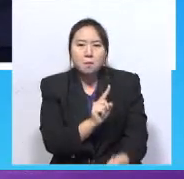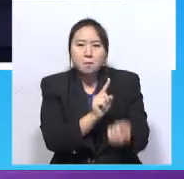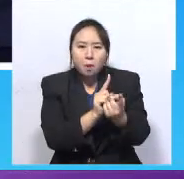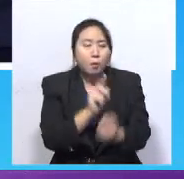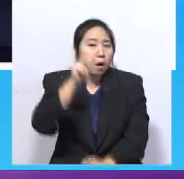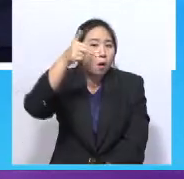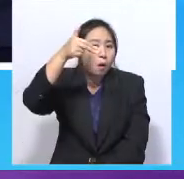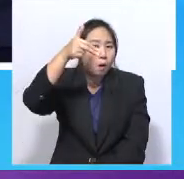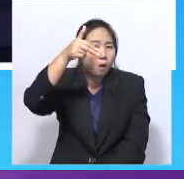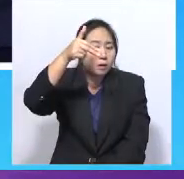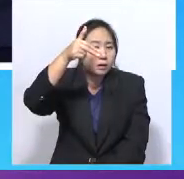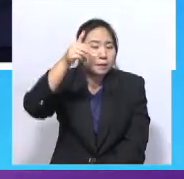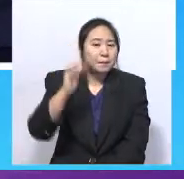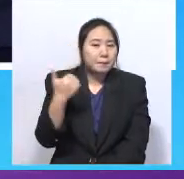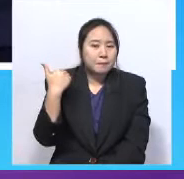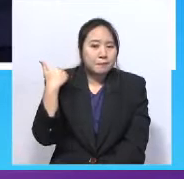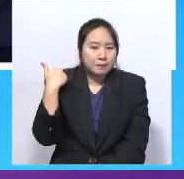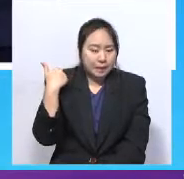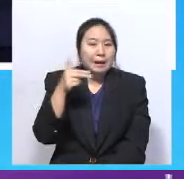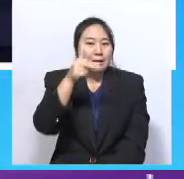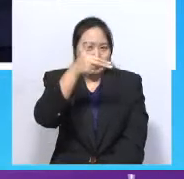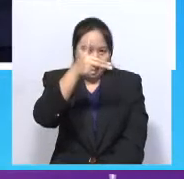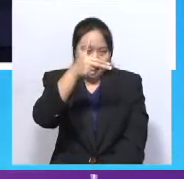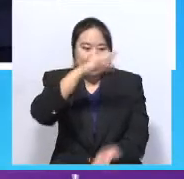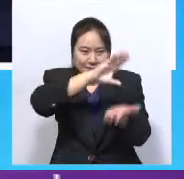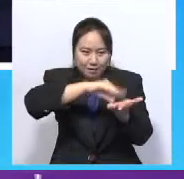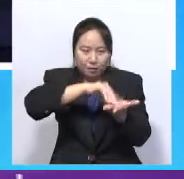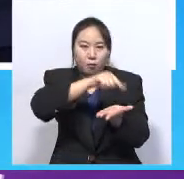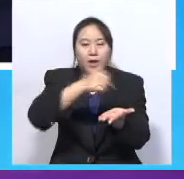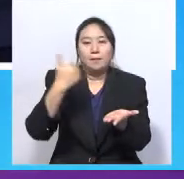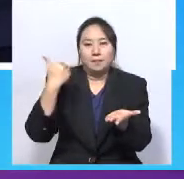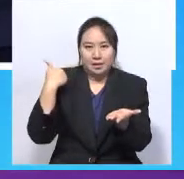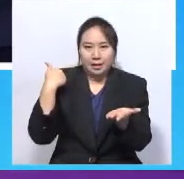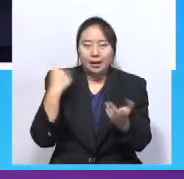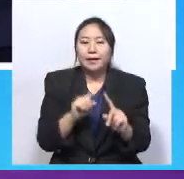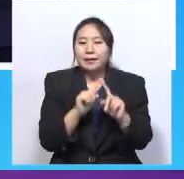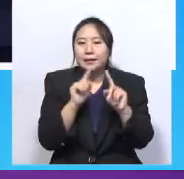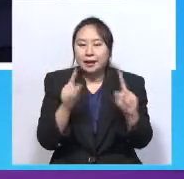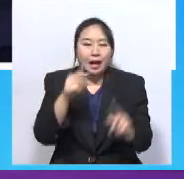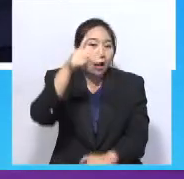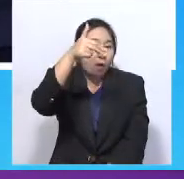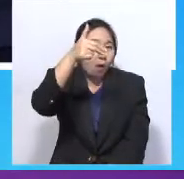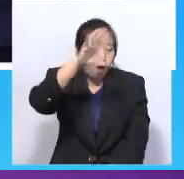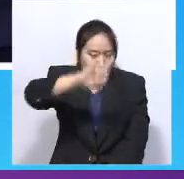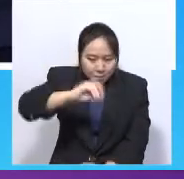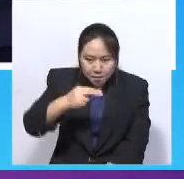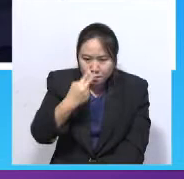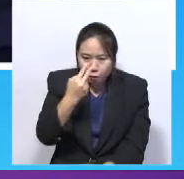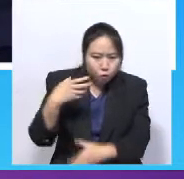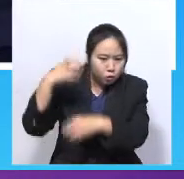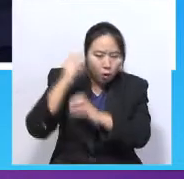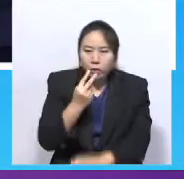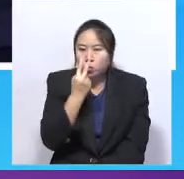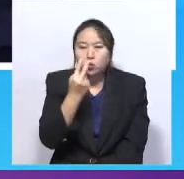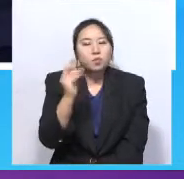งจรปิดเนี่ยมีการถ่ายไว้ที่ในบริเวณนั้นแต่ก็ไม่ได้หยิบกล้องมาดูย้อนหลังนะครับเพราะว่